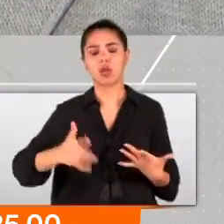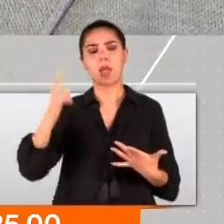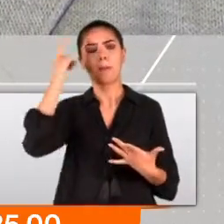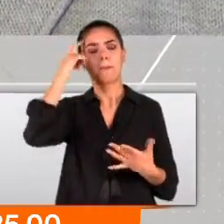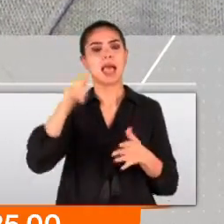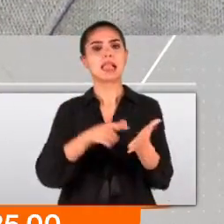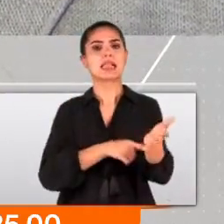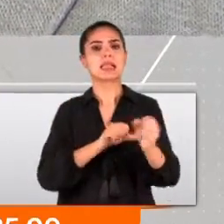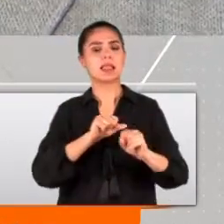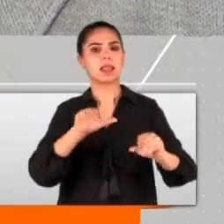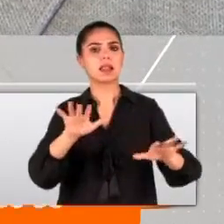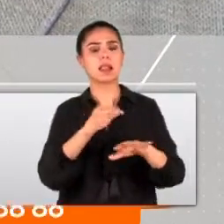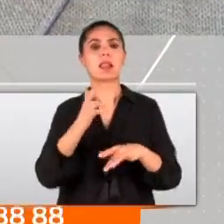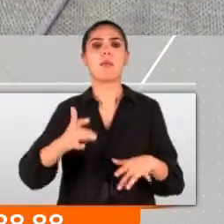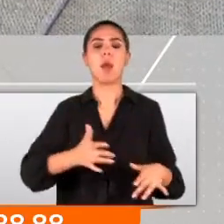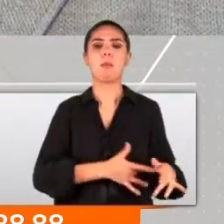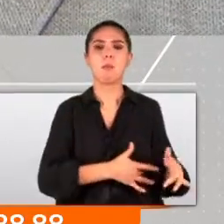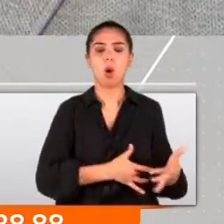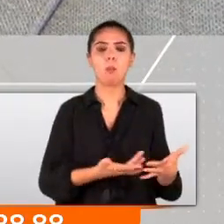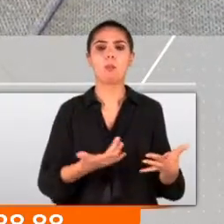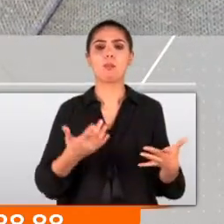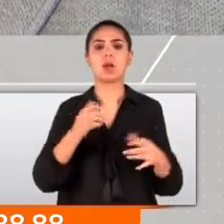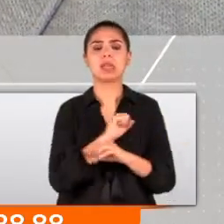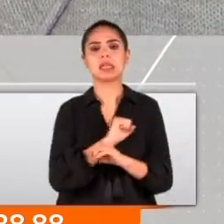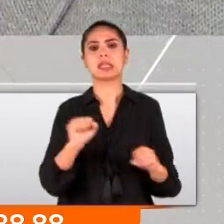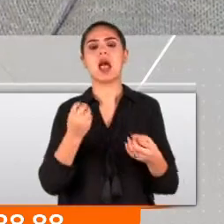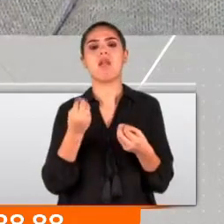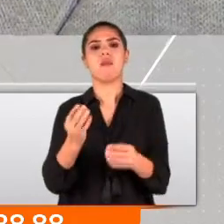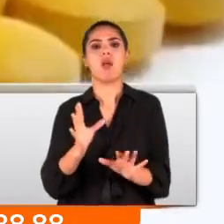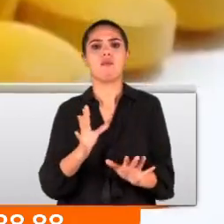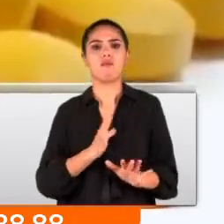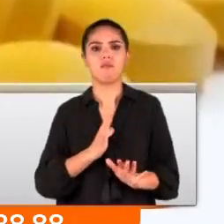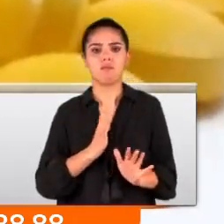sinir sistemine, böbreklere ve iç organlara çok ciddi zarar